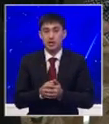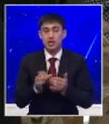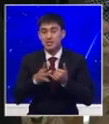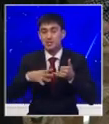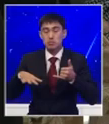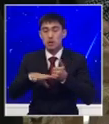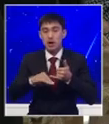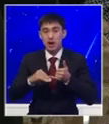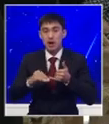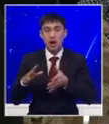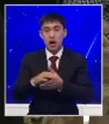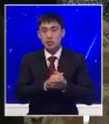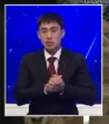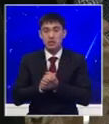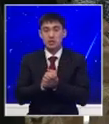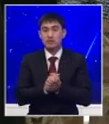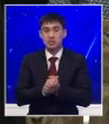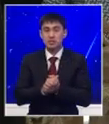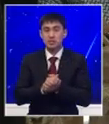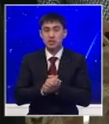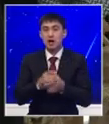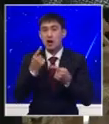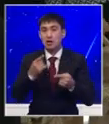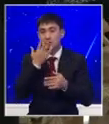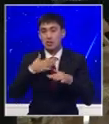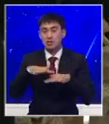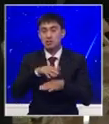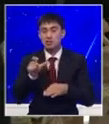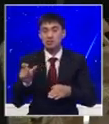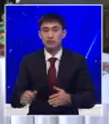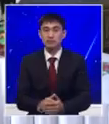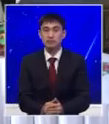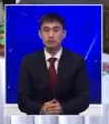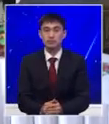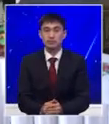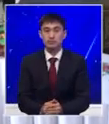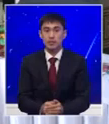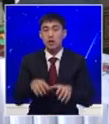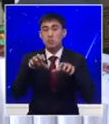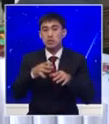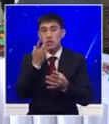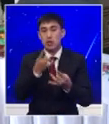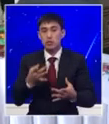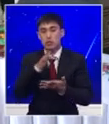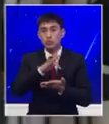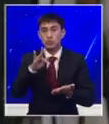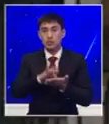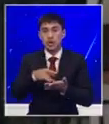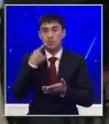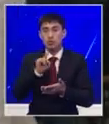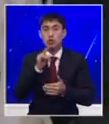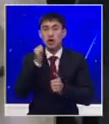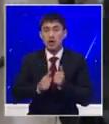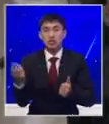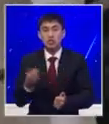земля, объединившая представителей разных этносов. Председатели этнокультурных центров отмечают, что